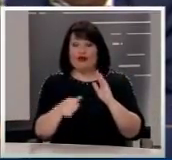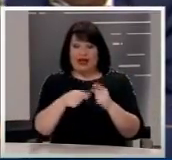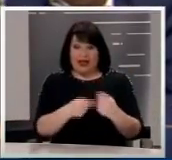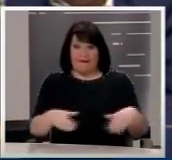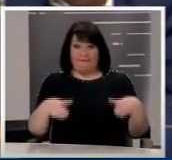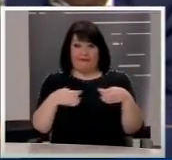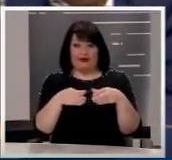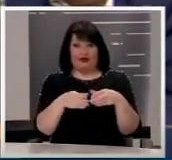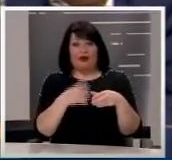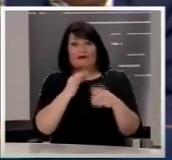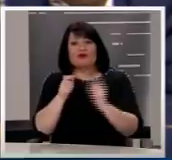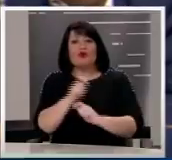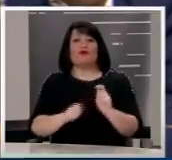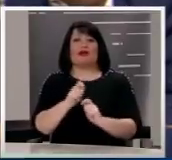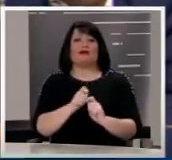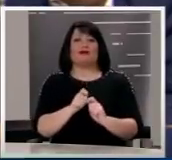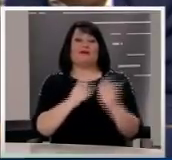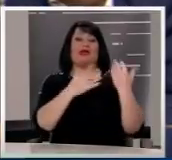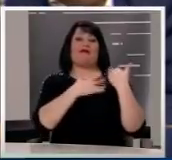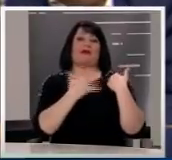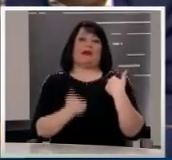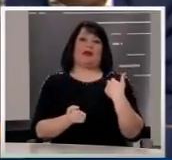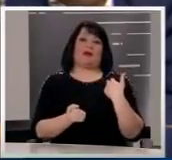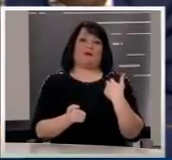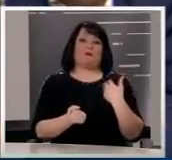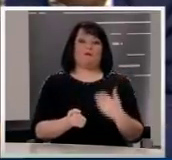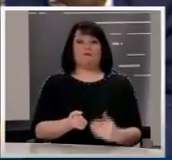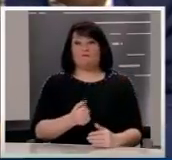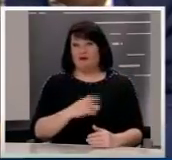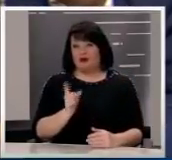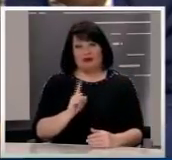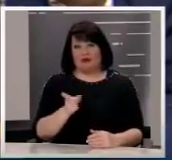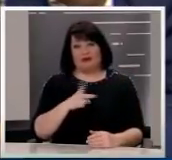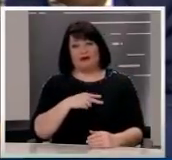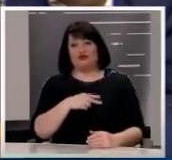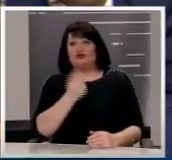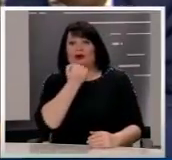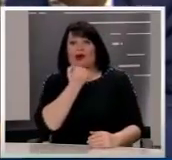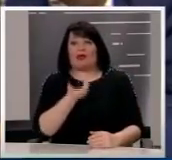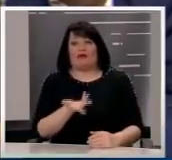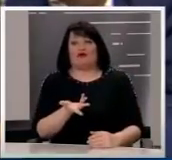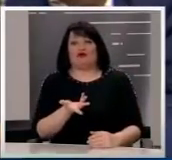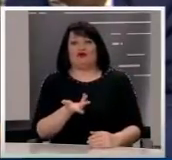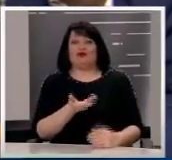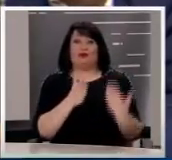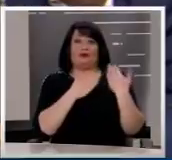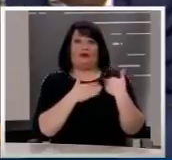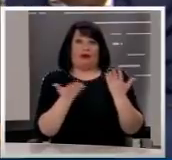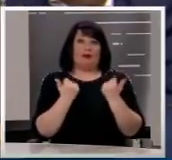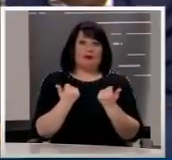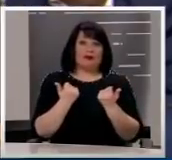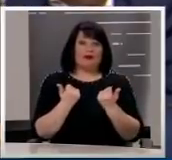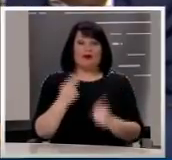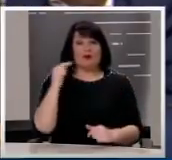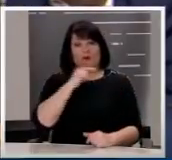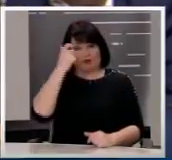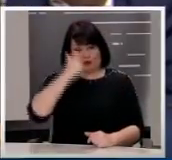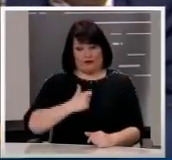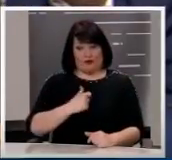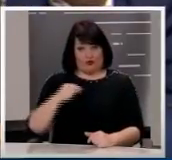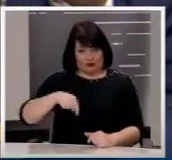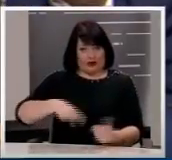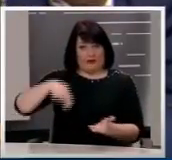Επιτροπή και γι' αυτό τη συστήσαμε. Θα ήταν άτοπο, σφάλμα, ανευθυνότητα ο Πρωθυπουργός από